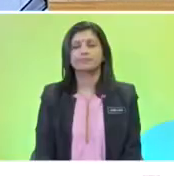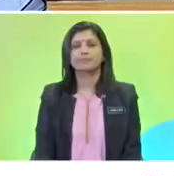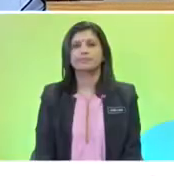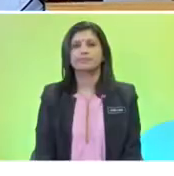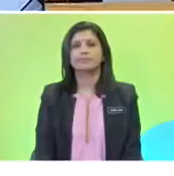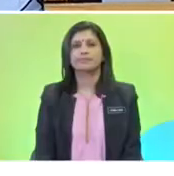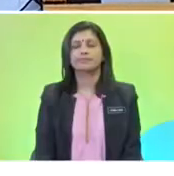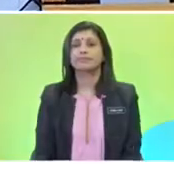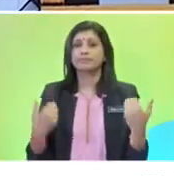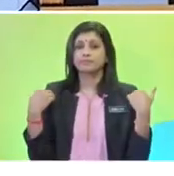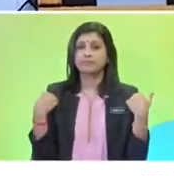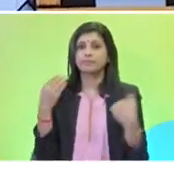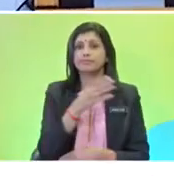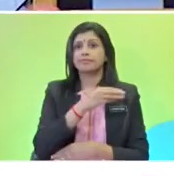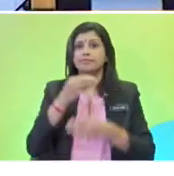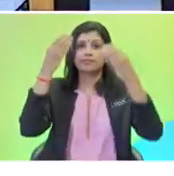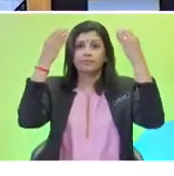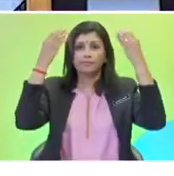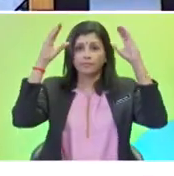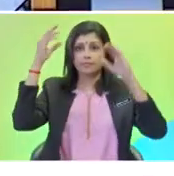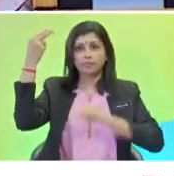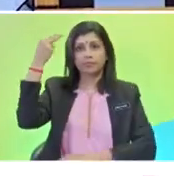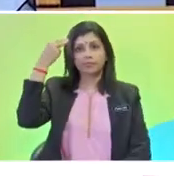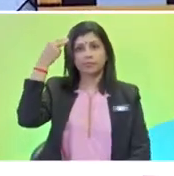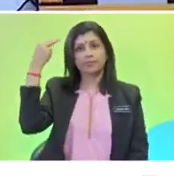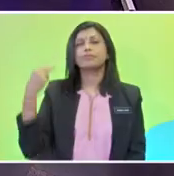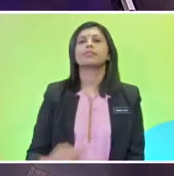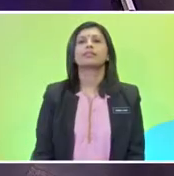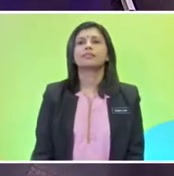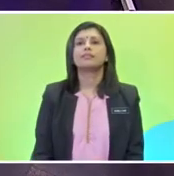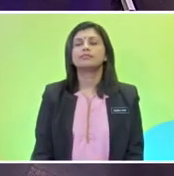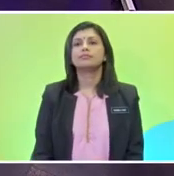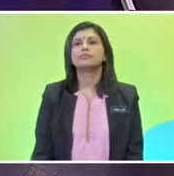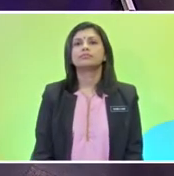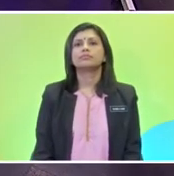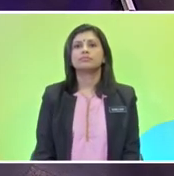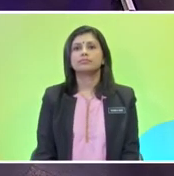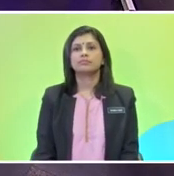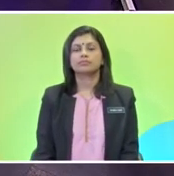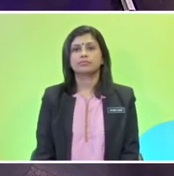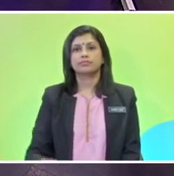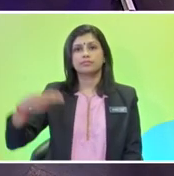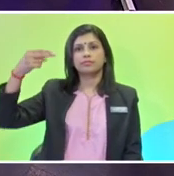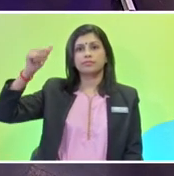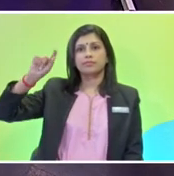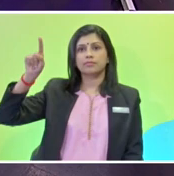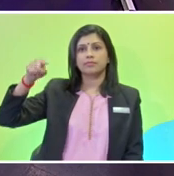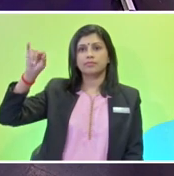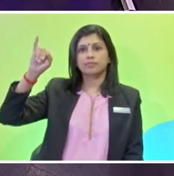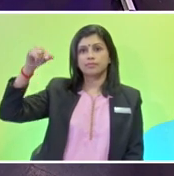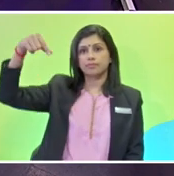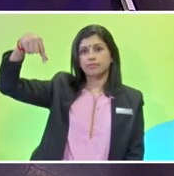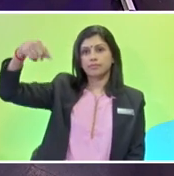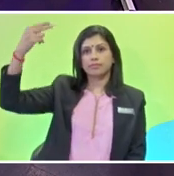Cikgu Haziq yang kita saksikan profil beliau sebentar tadi. Dan Cikgu Haziq, tentulah dengan kelas kita pada hari ini, kita